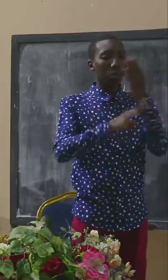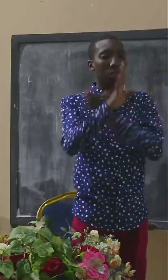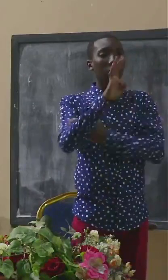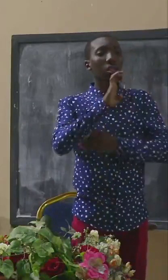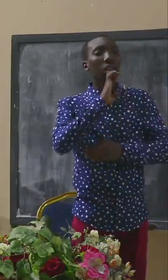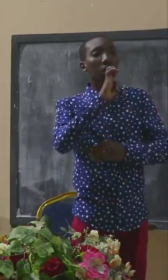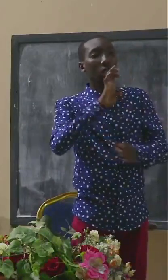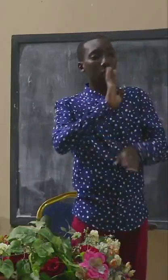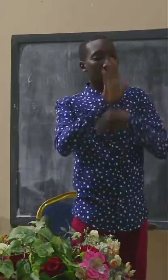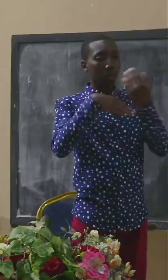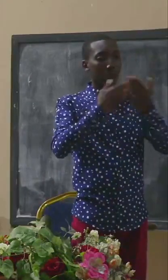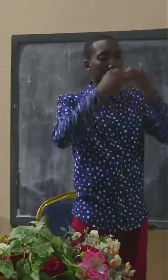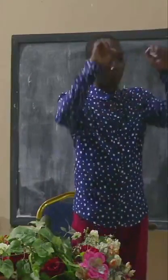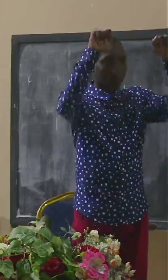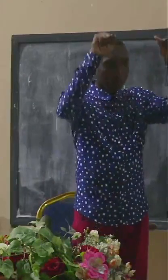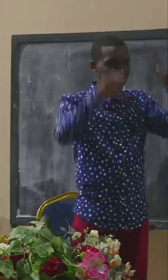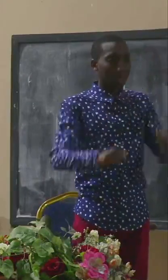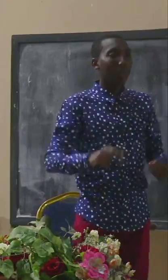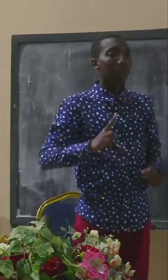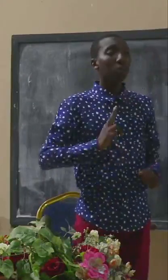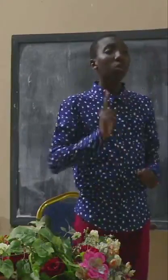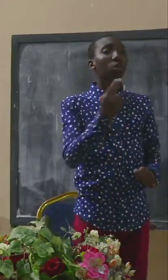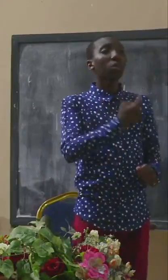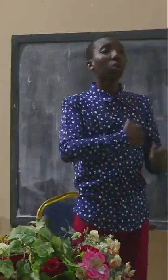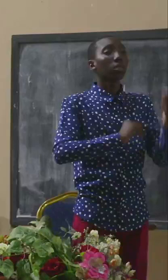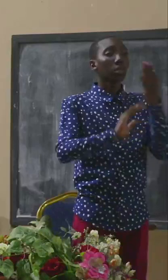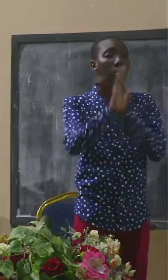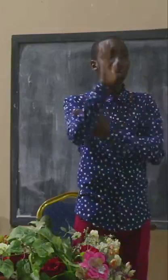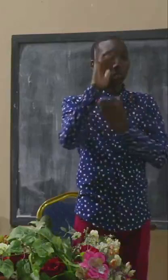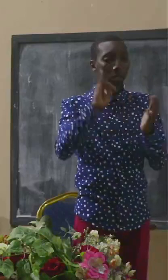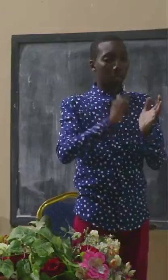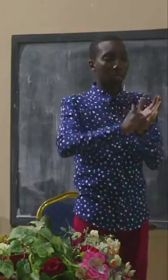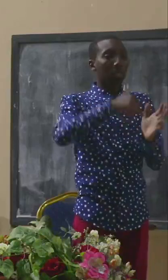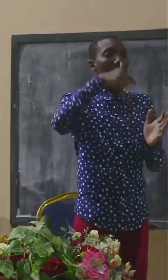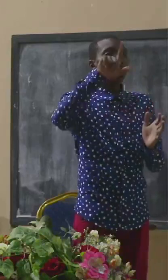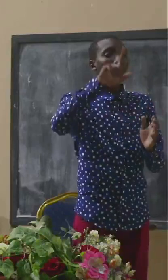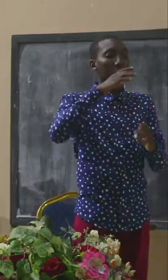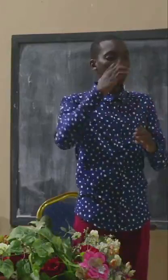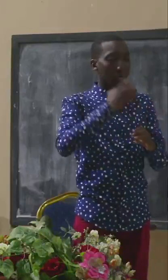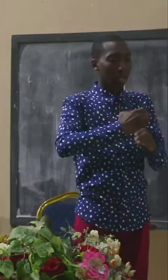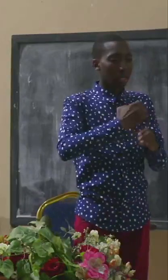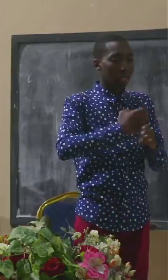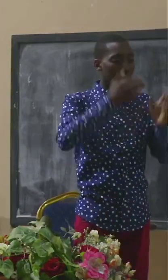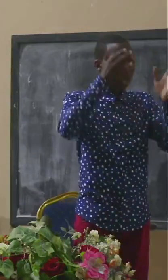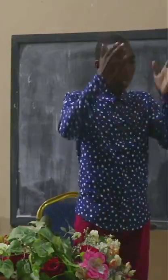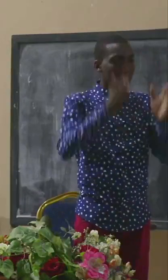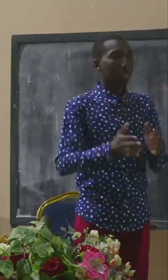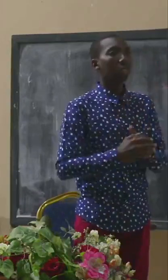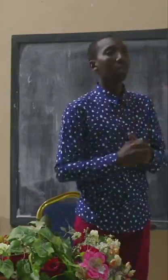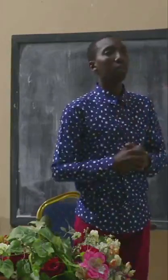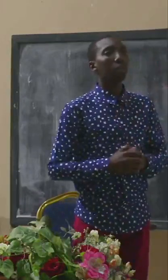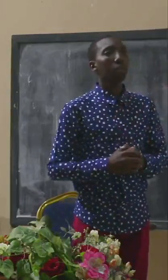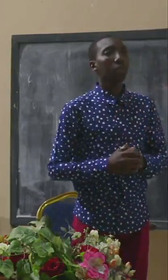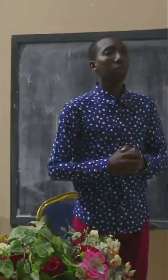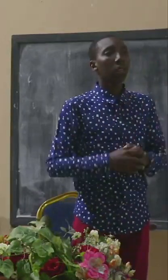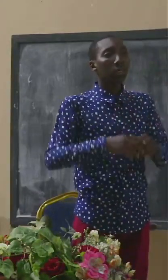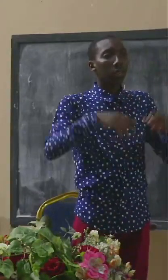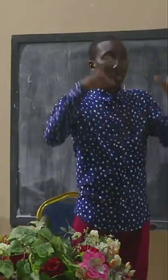wote. Mungu wetu c'est lui le créateur. Mungu wetu yenjo muumbaji.